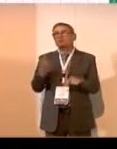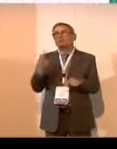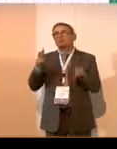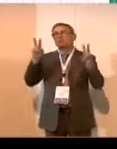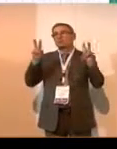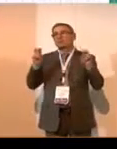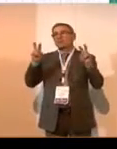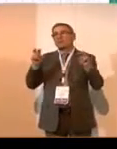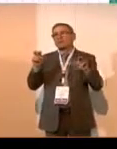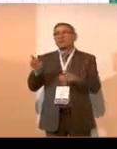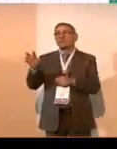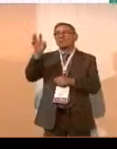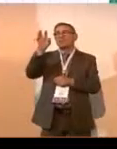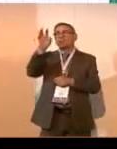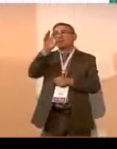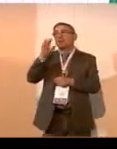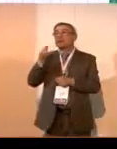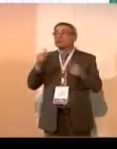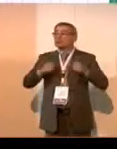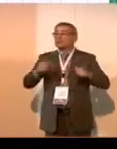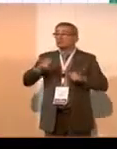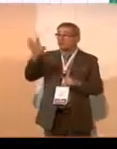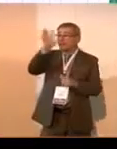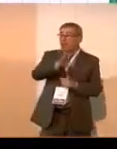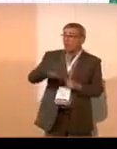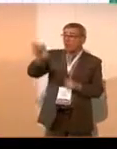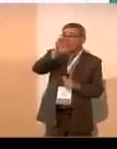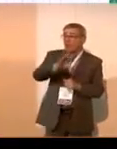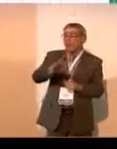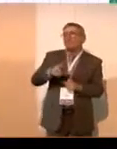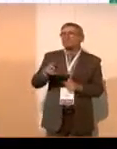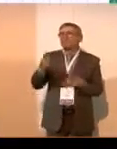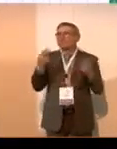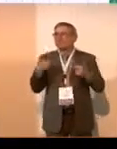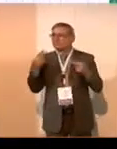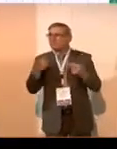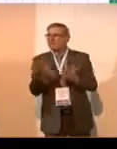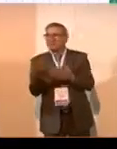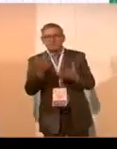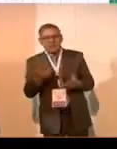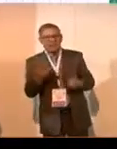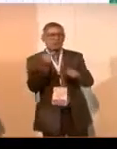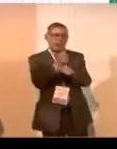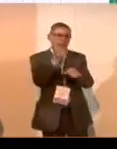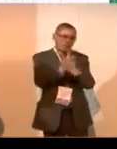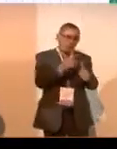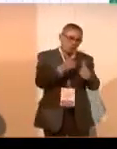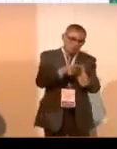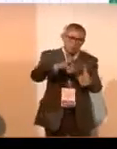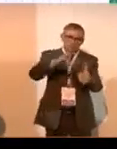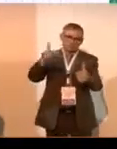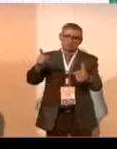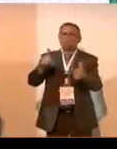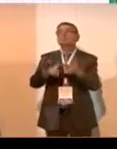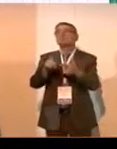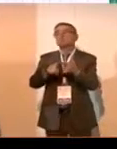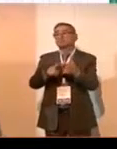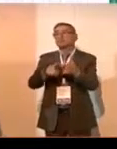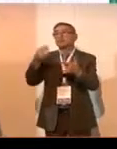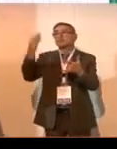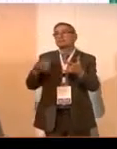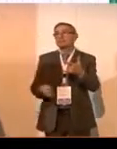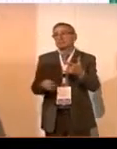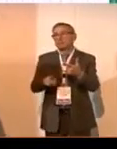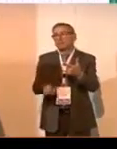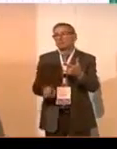temi che i cittadini europei stanno vivendo come importanti, insieme a quello del lavoro, è certamente anche quello della